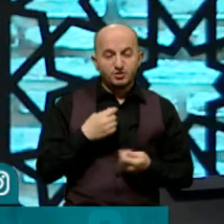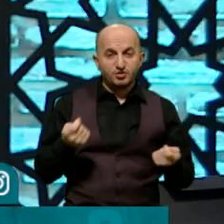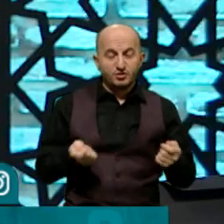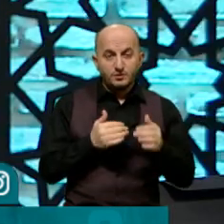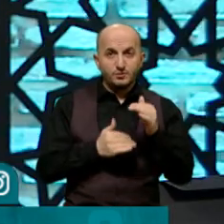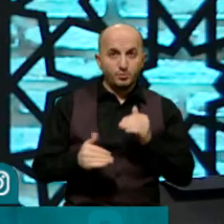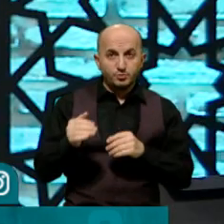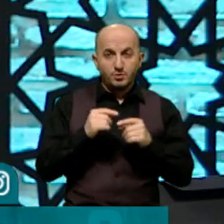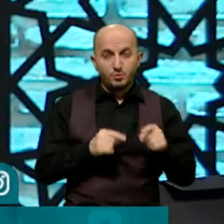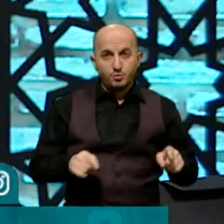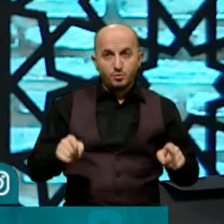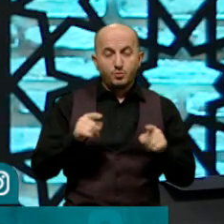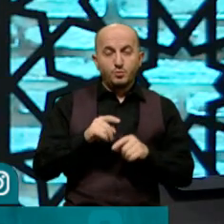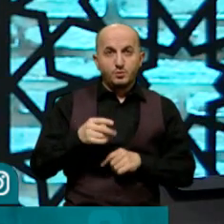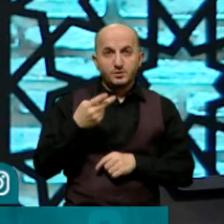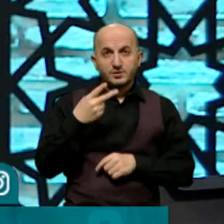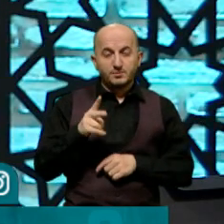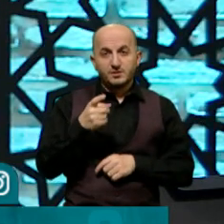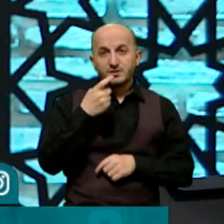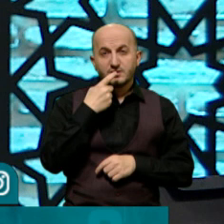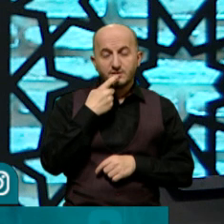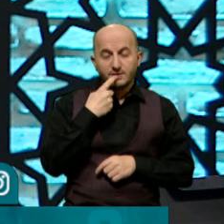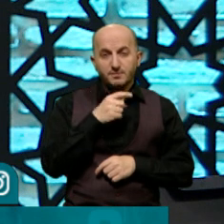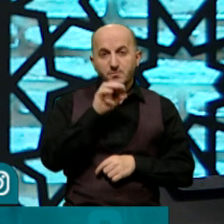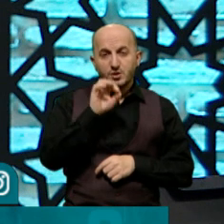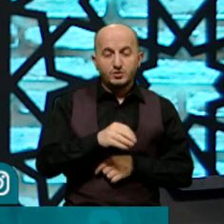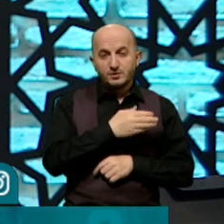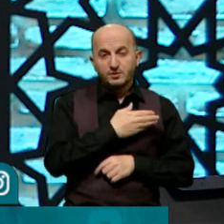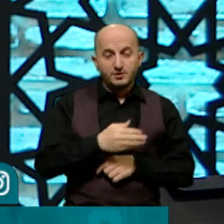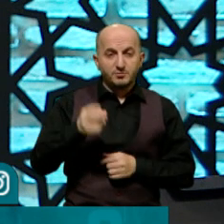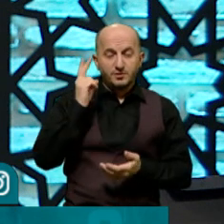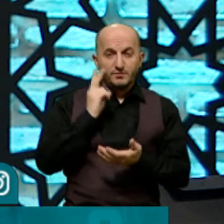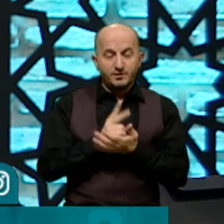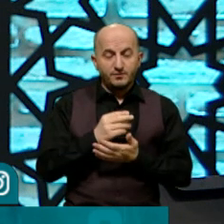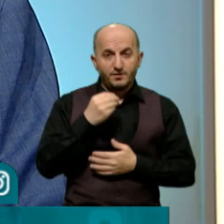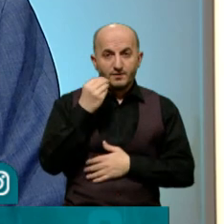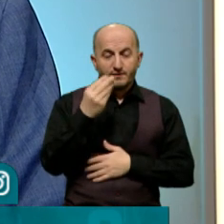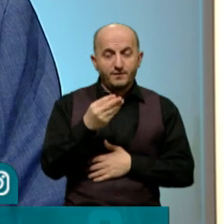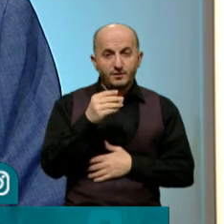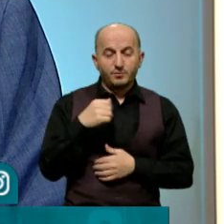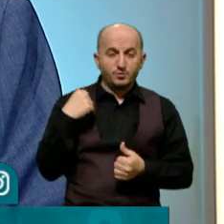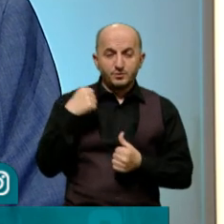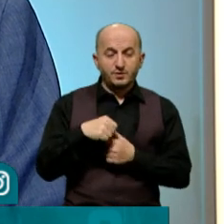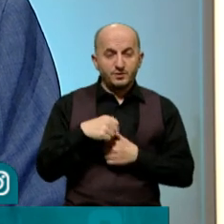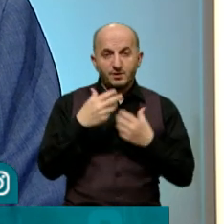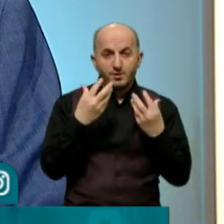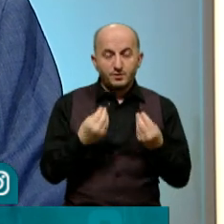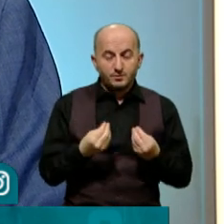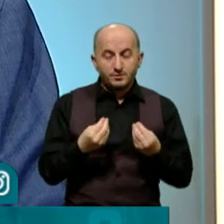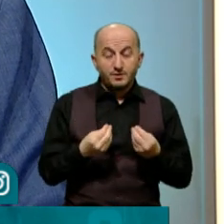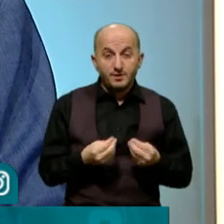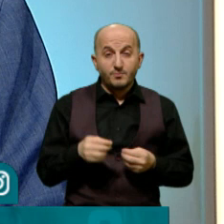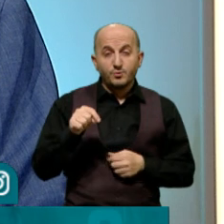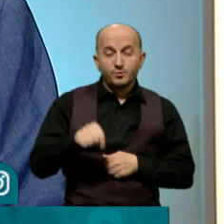Kurulu aşağı yukarı 2000'li yılların başından itibaren bu fetvayı veriyor. Biz de onu tekrar etmiş oluyoruz.